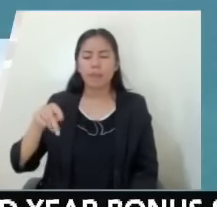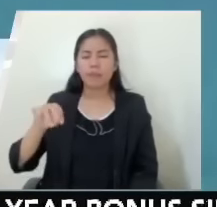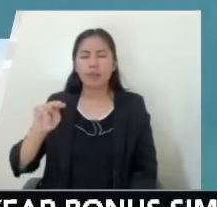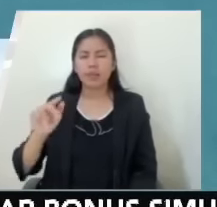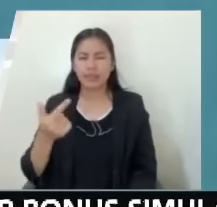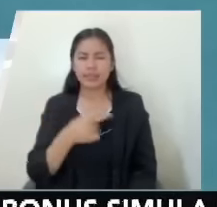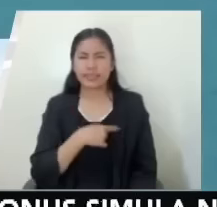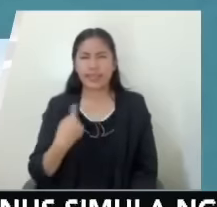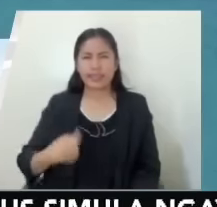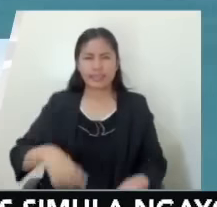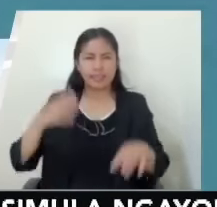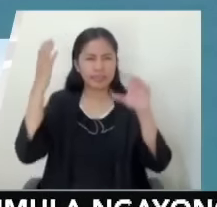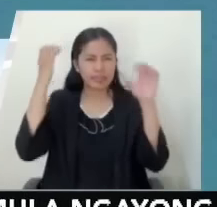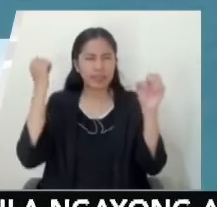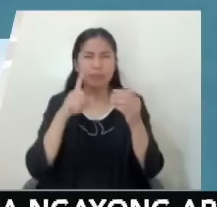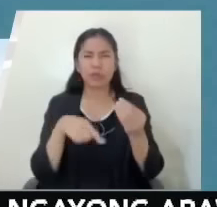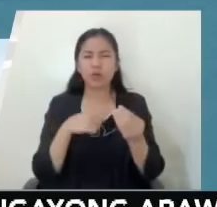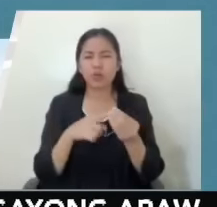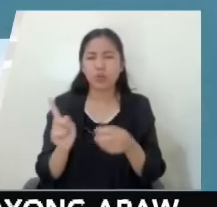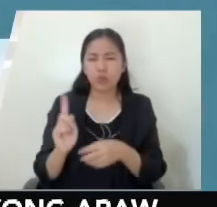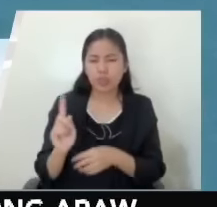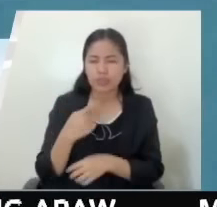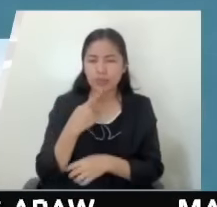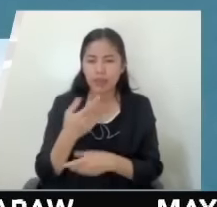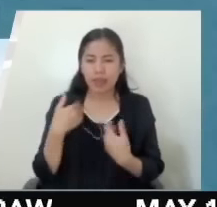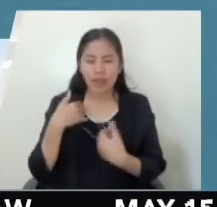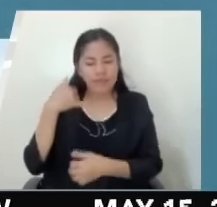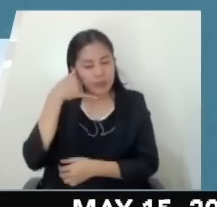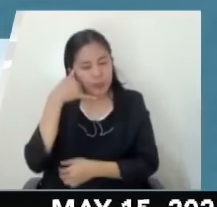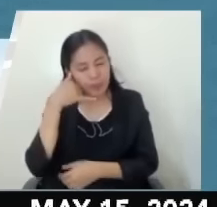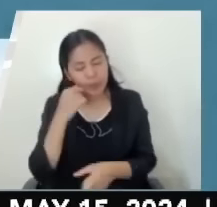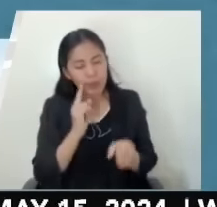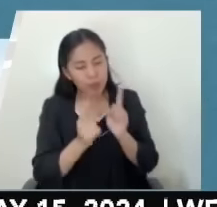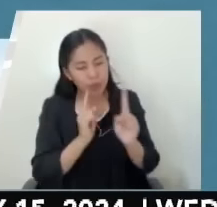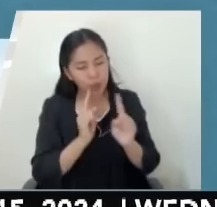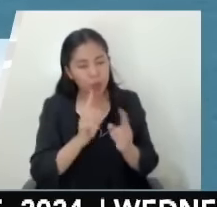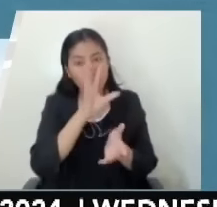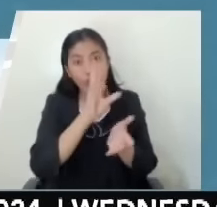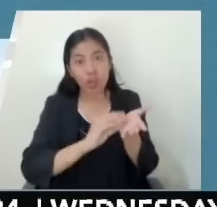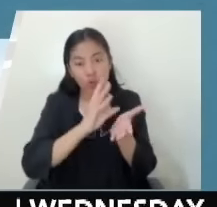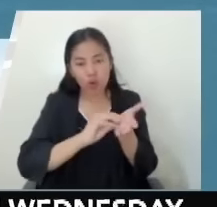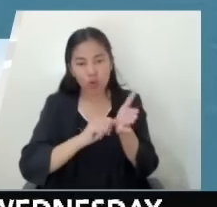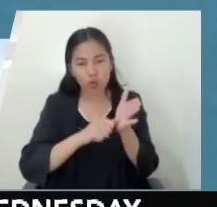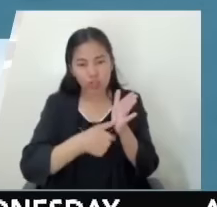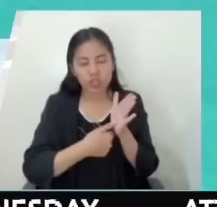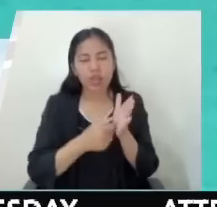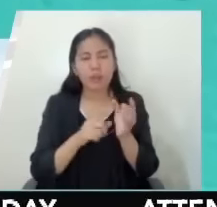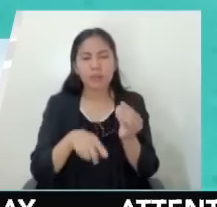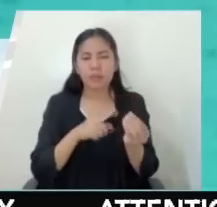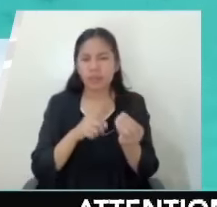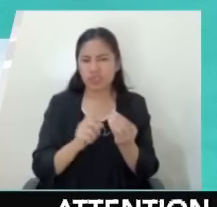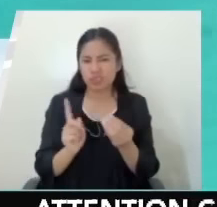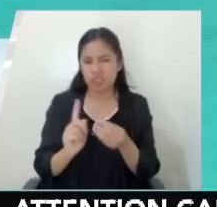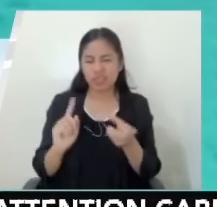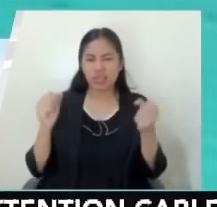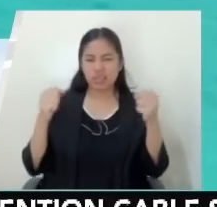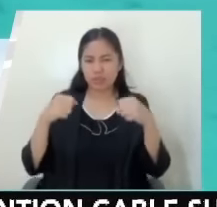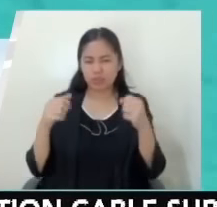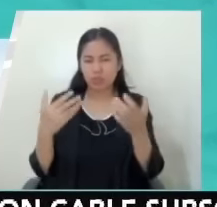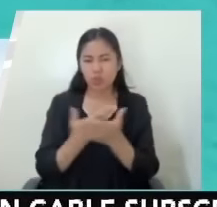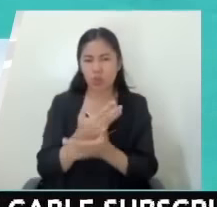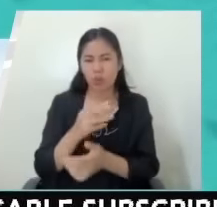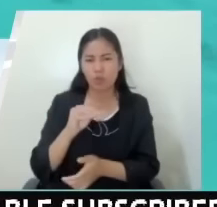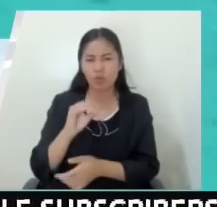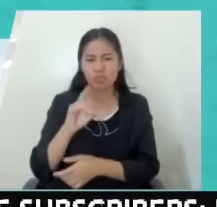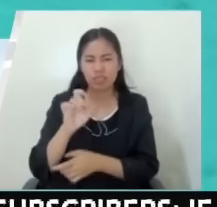ng isang Filipino military official at isa sa mga Chinese diplomat tungkol sa New Model Agreement sa Ayungin Shoal. Inihain ni